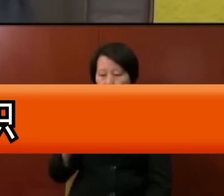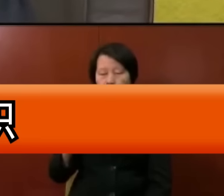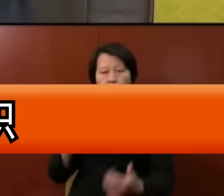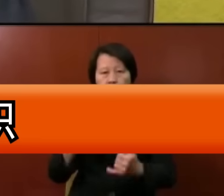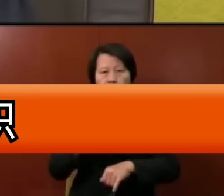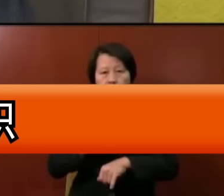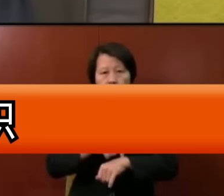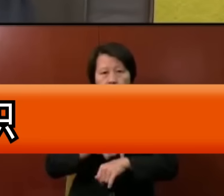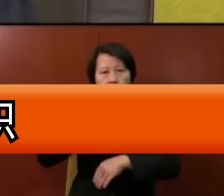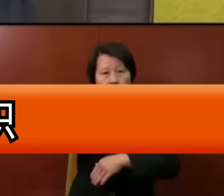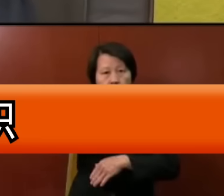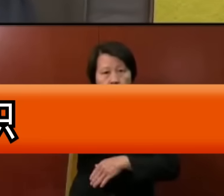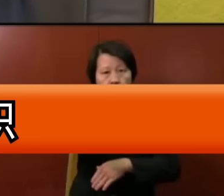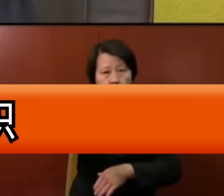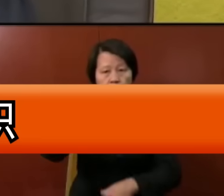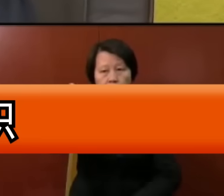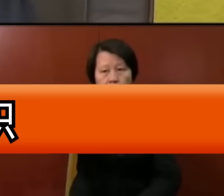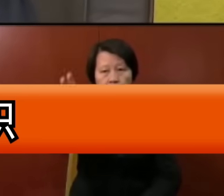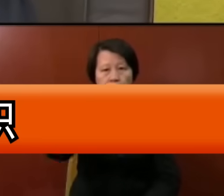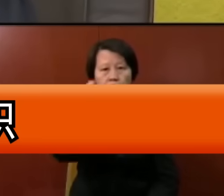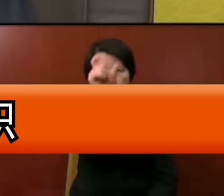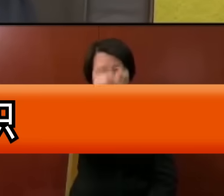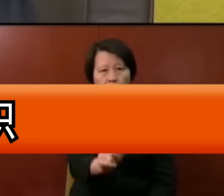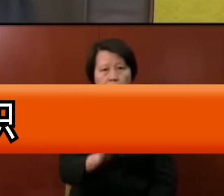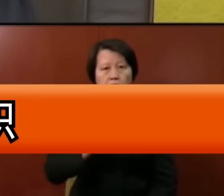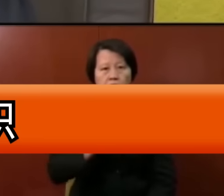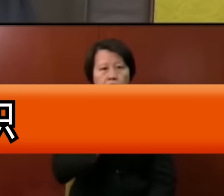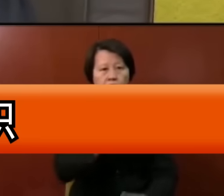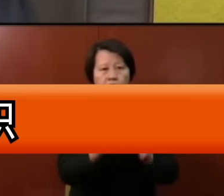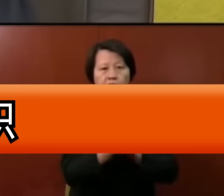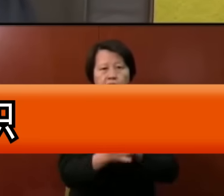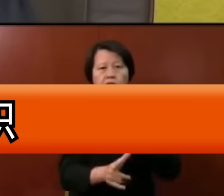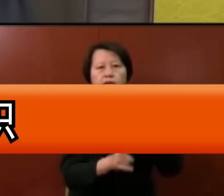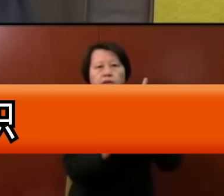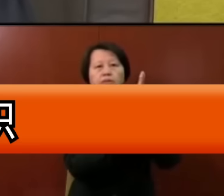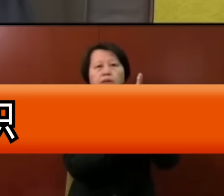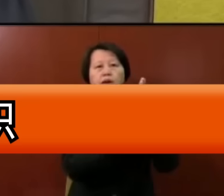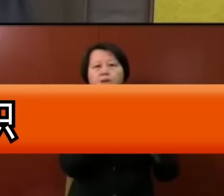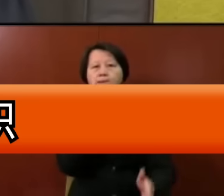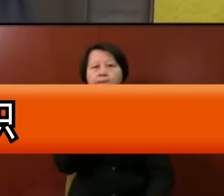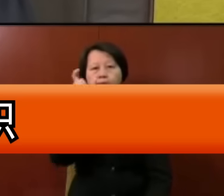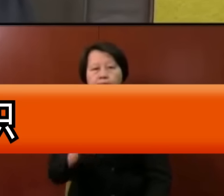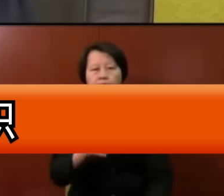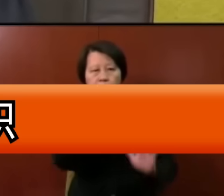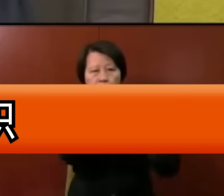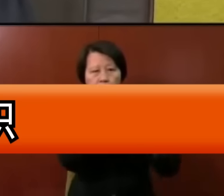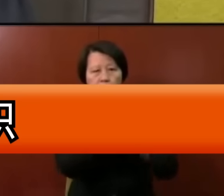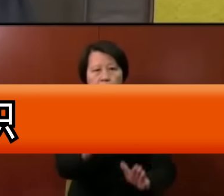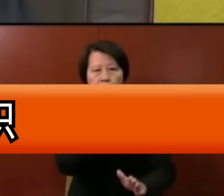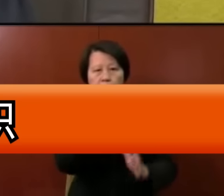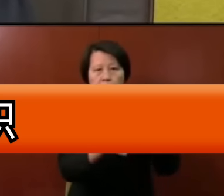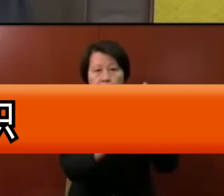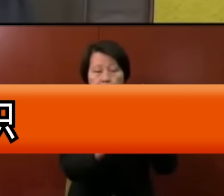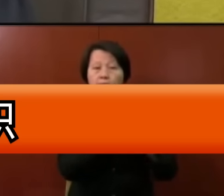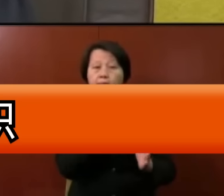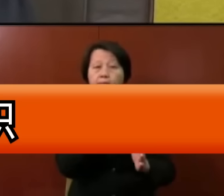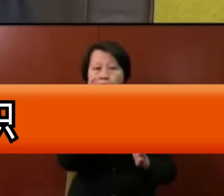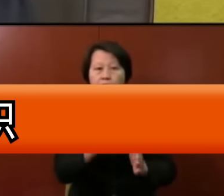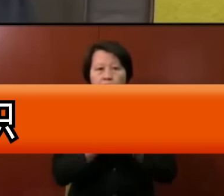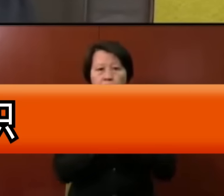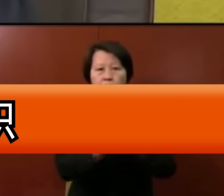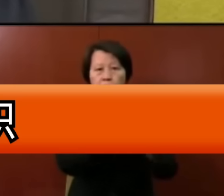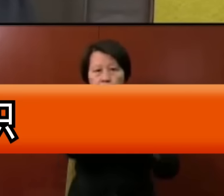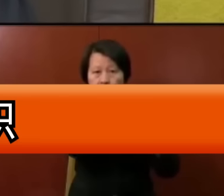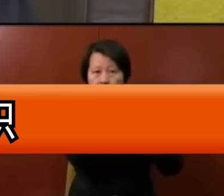semasa memilih seorang ahlinya menjadi timbangan speaker peraturan memilih timbalan speaker adalah mengikut